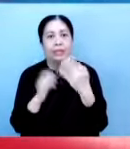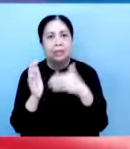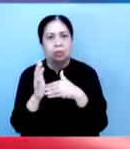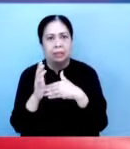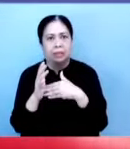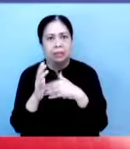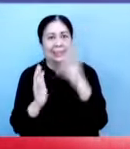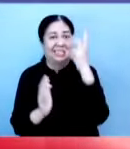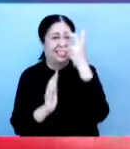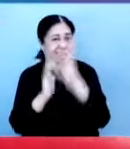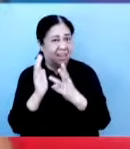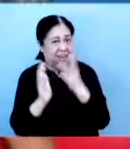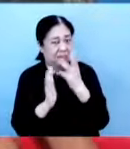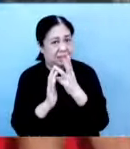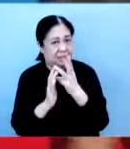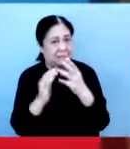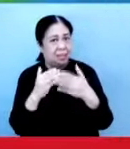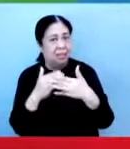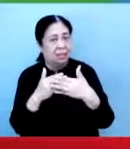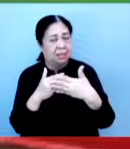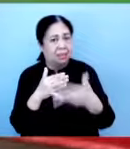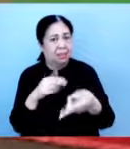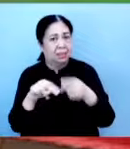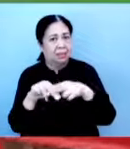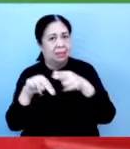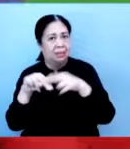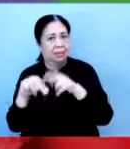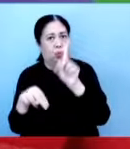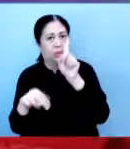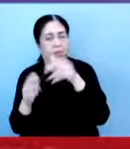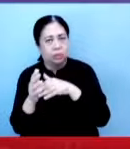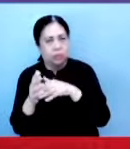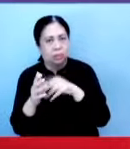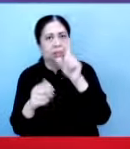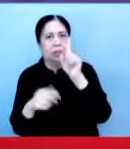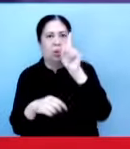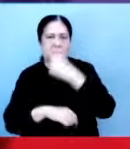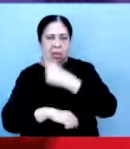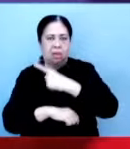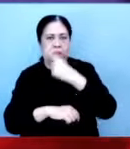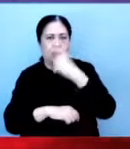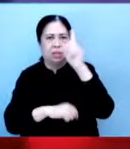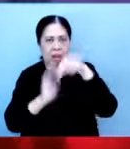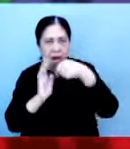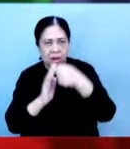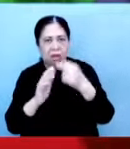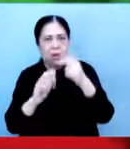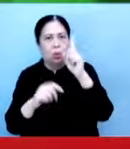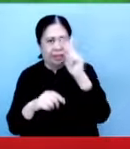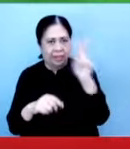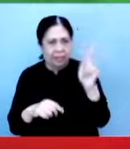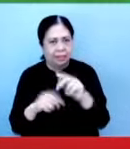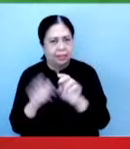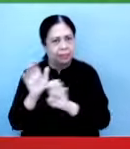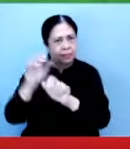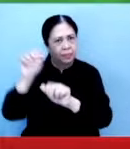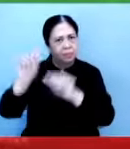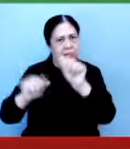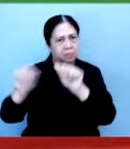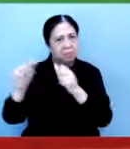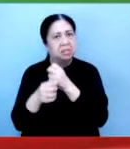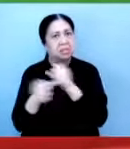hours then succeeding is ah 1k o pero ah kunwari ah na-assess namin na Secure